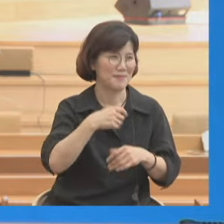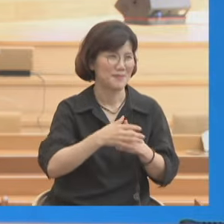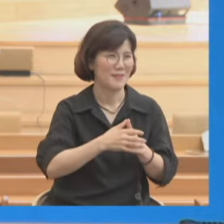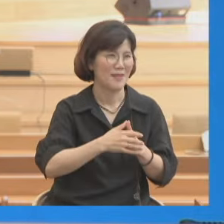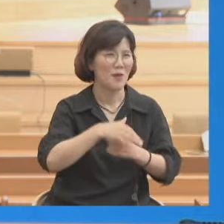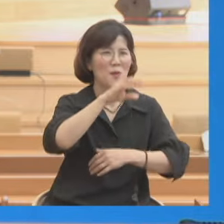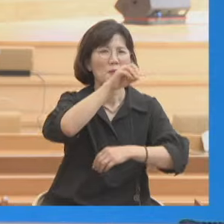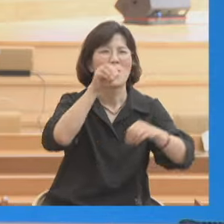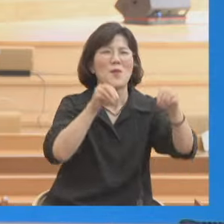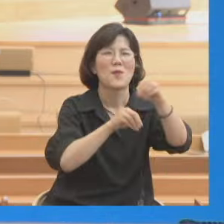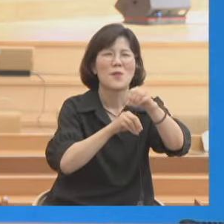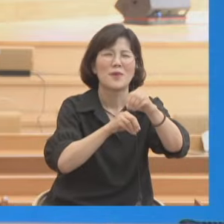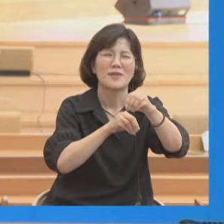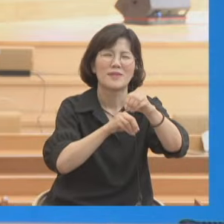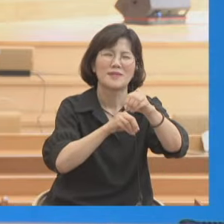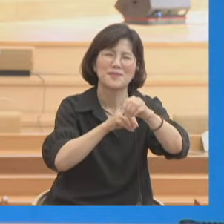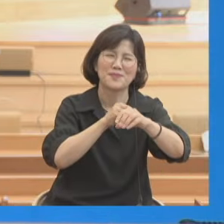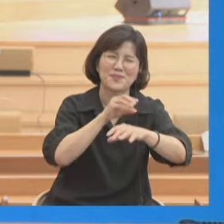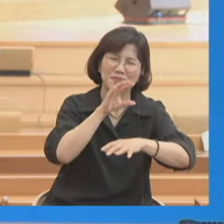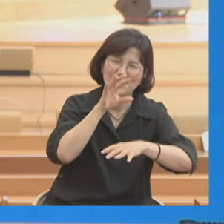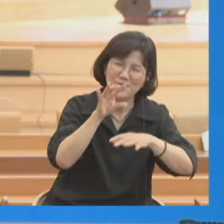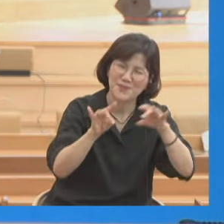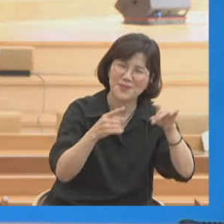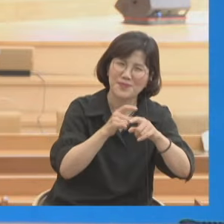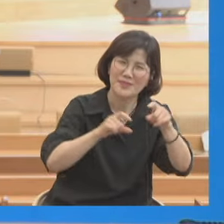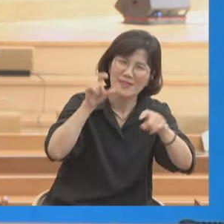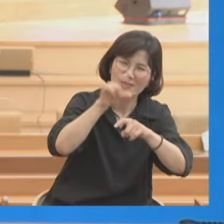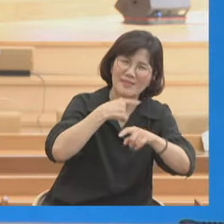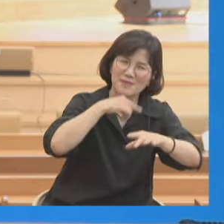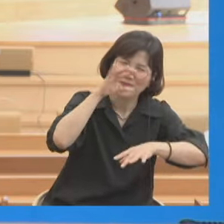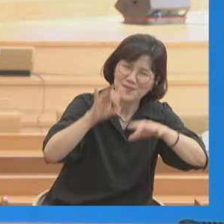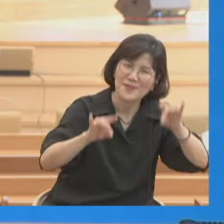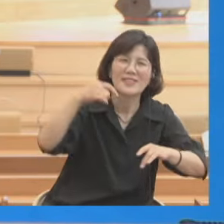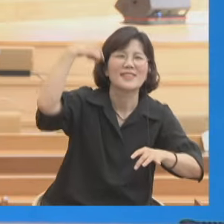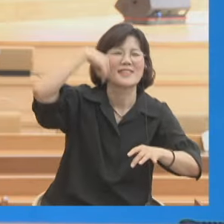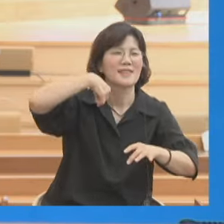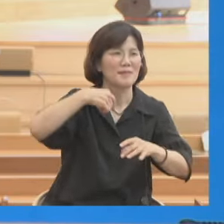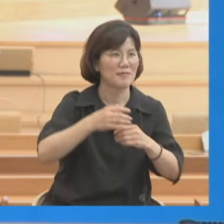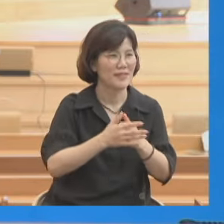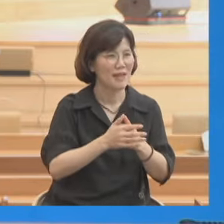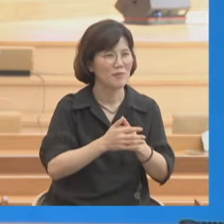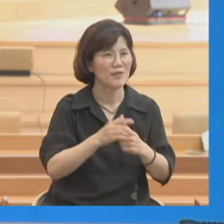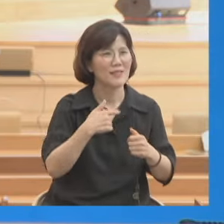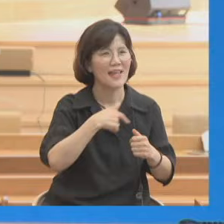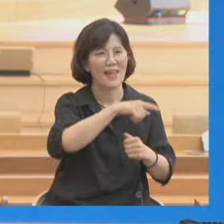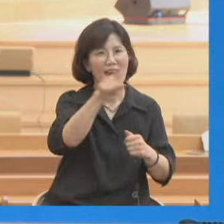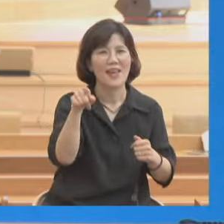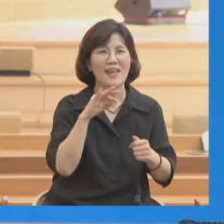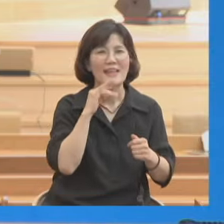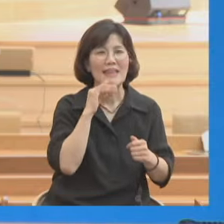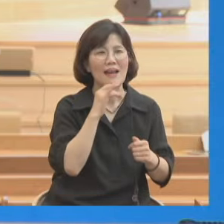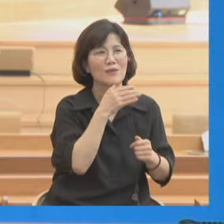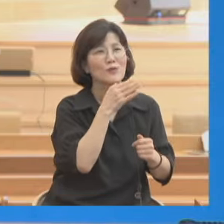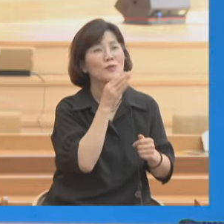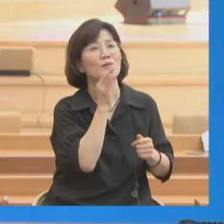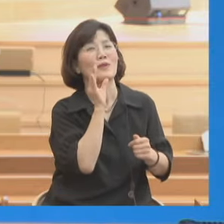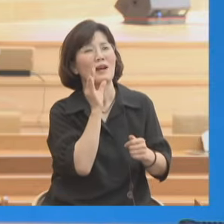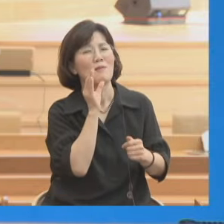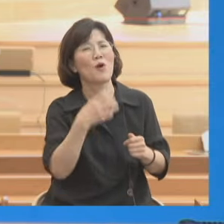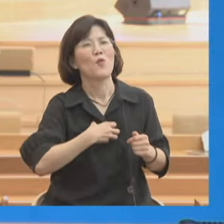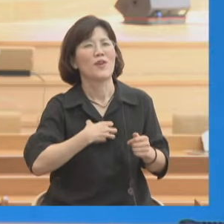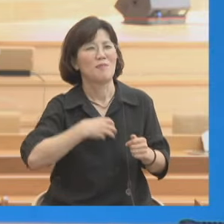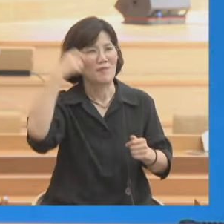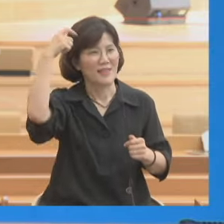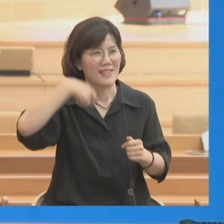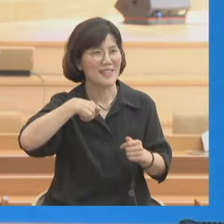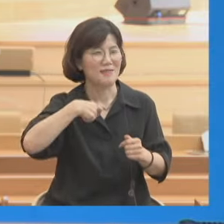오히려 더 갈급해요. 더 목말라요. 그래서 여러분, 중년의 위기란 말이 나오잖아요.